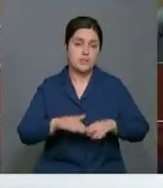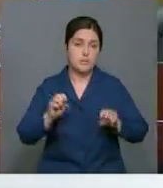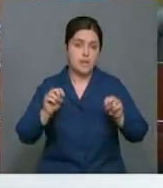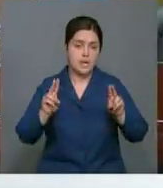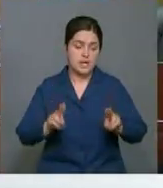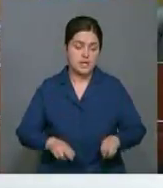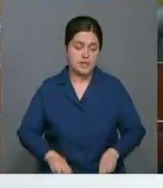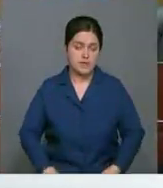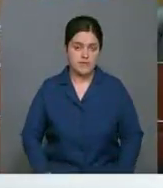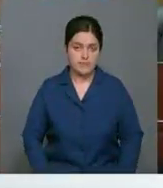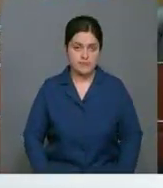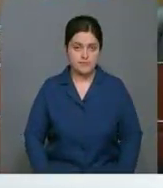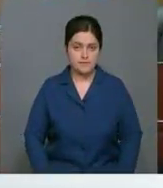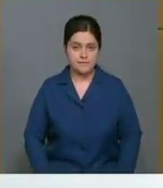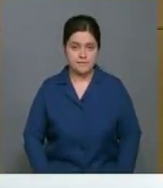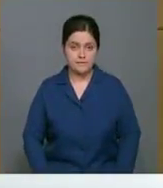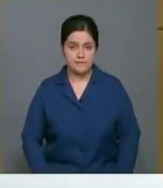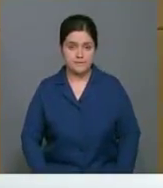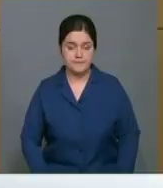специалистов.